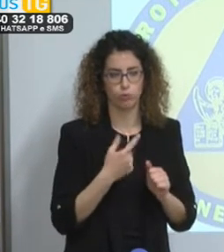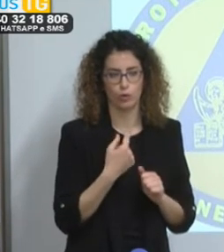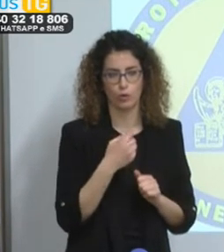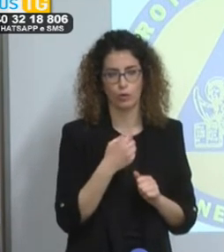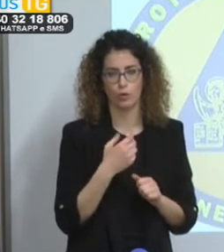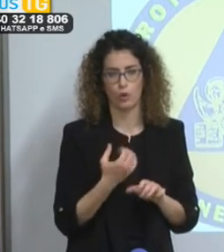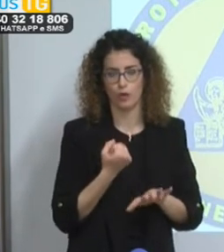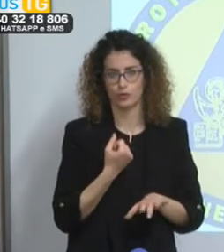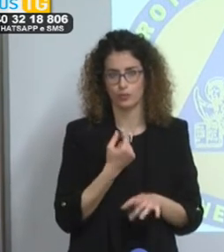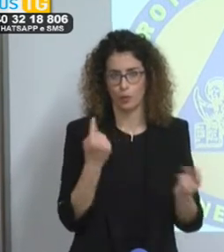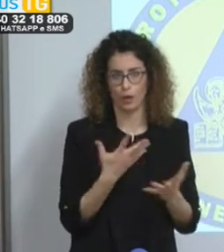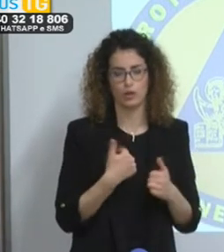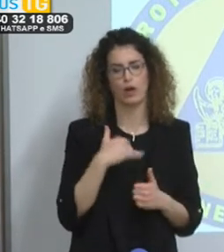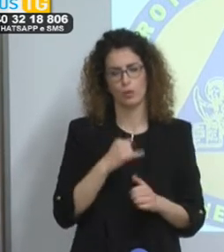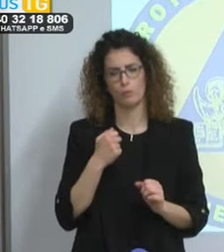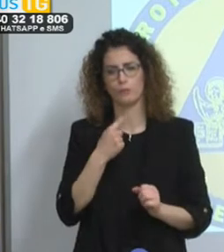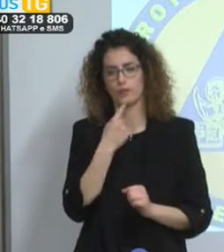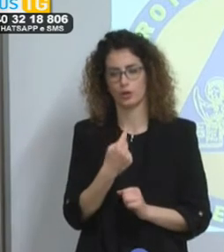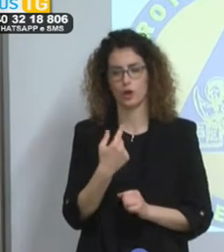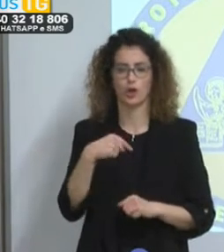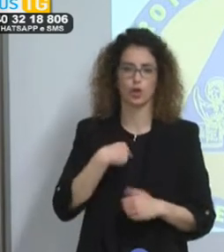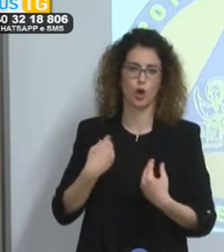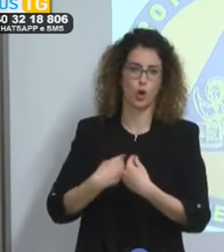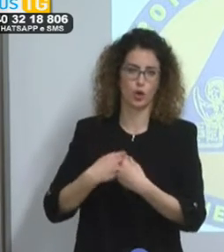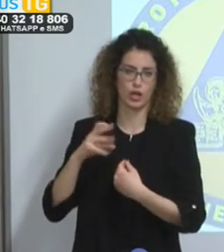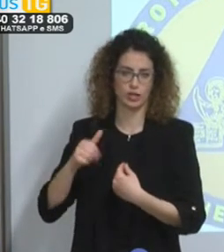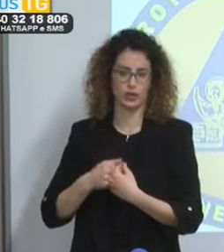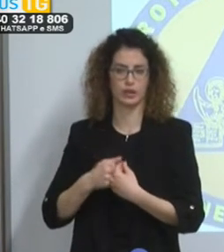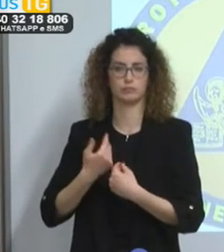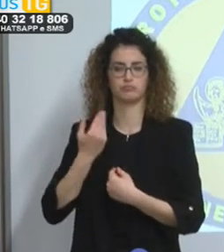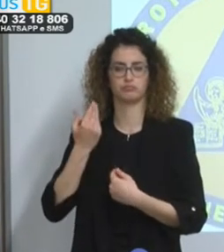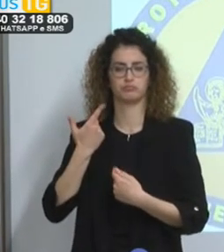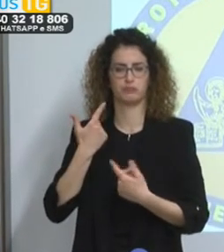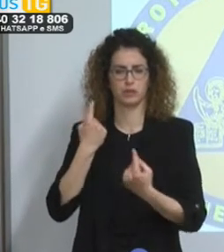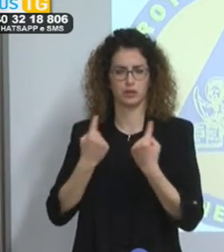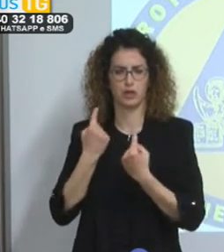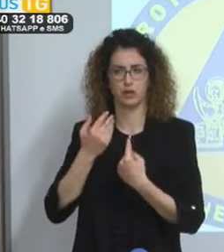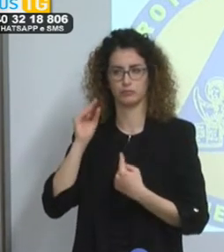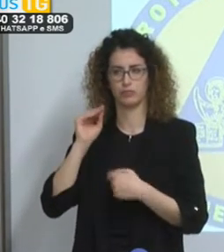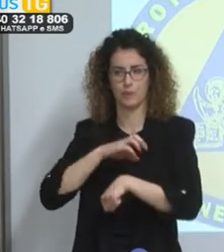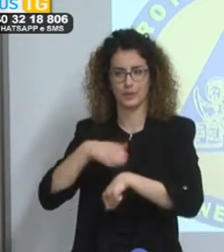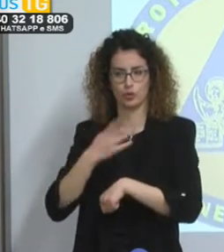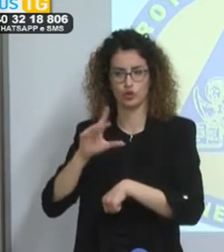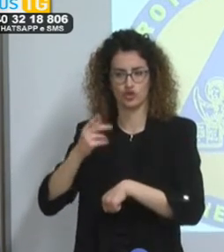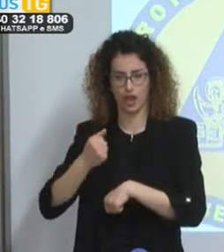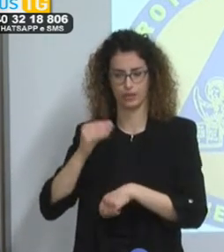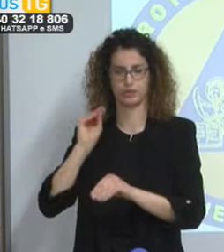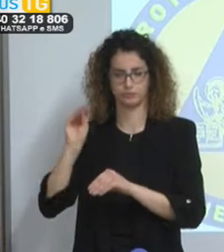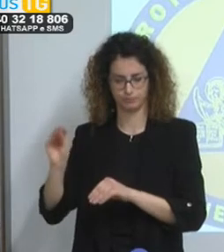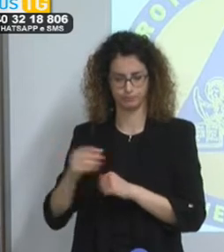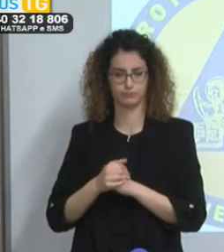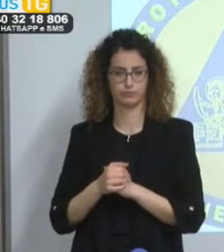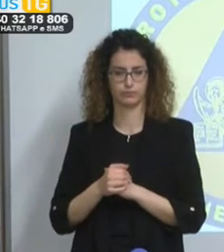posso anticiparvi che sia io che il collega Ciri abbiamo chiesto, abbiamo parlato in più occasioni con il ministro Giorgetti. Il ministro